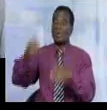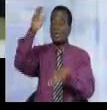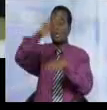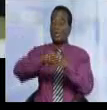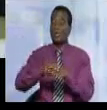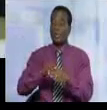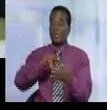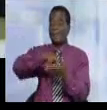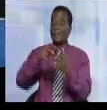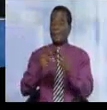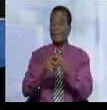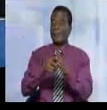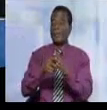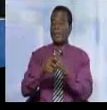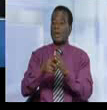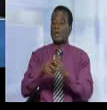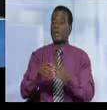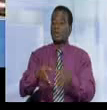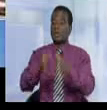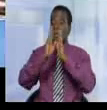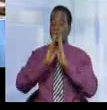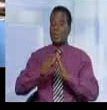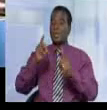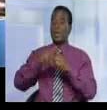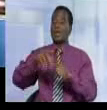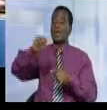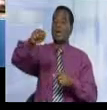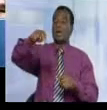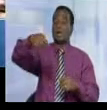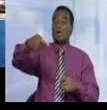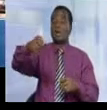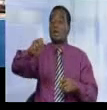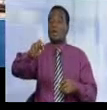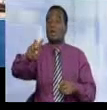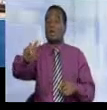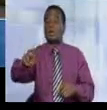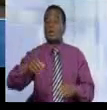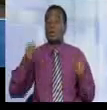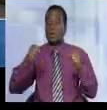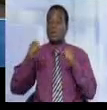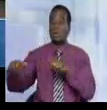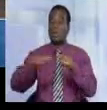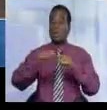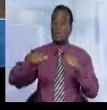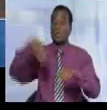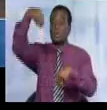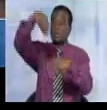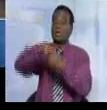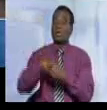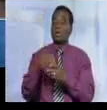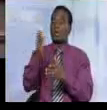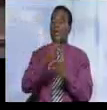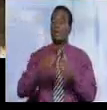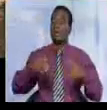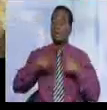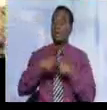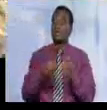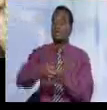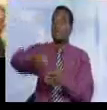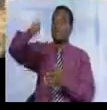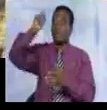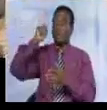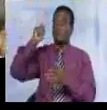stratégies d'intervention de l'ANADER recommande à l'ANADER elle-même de dynamiser ses actions dans le secteur des ressources